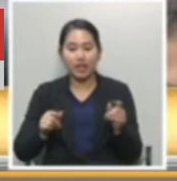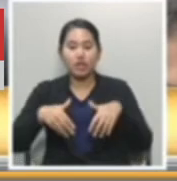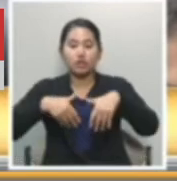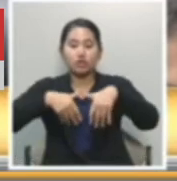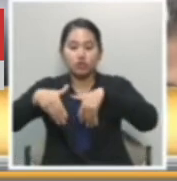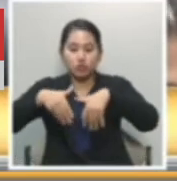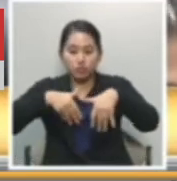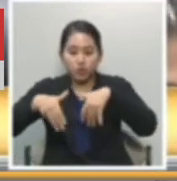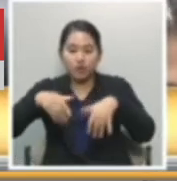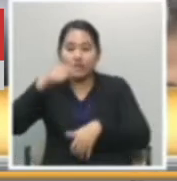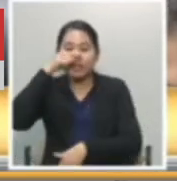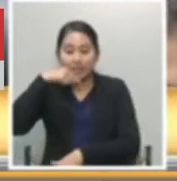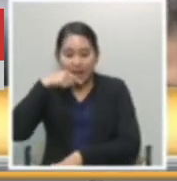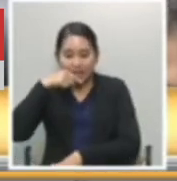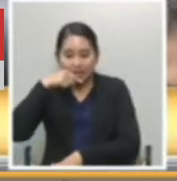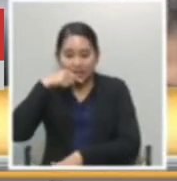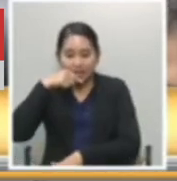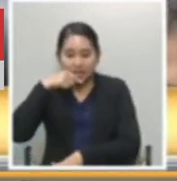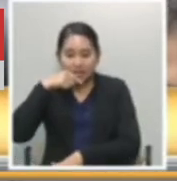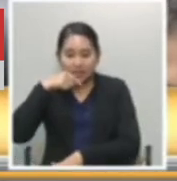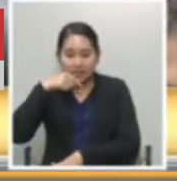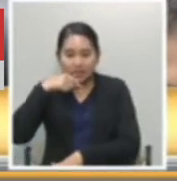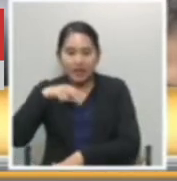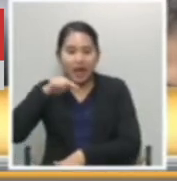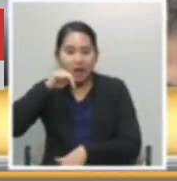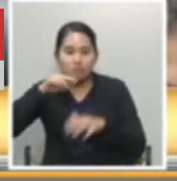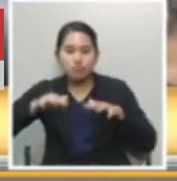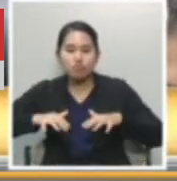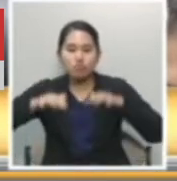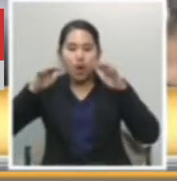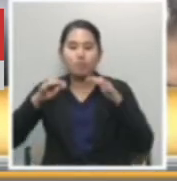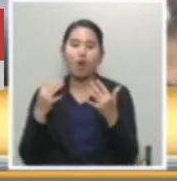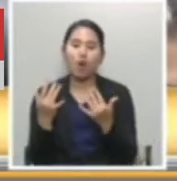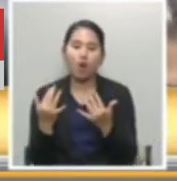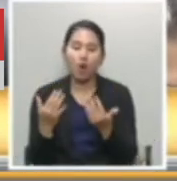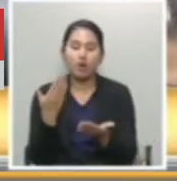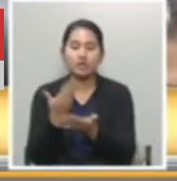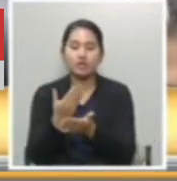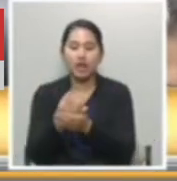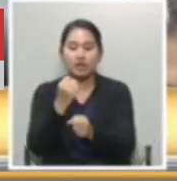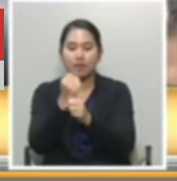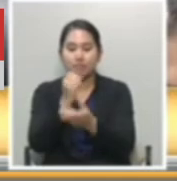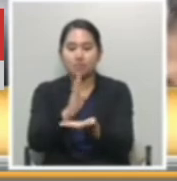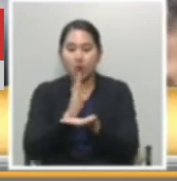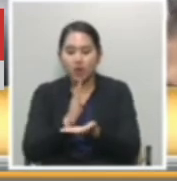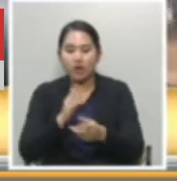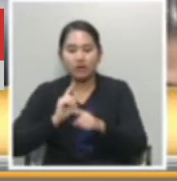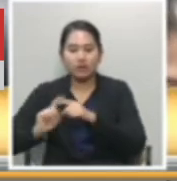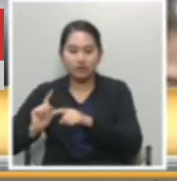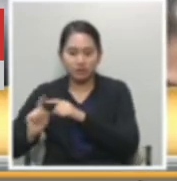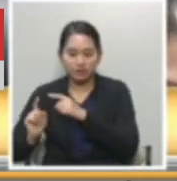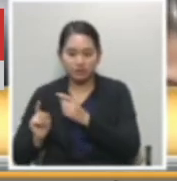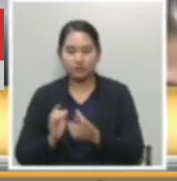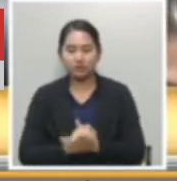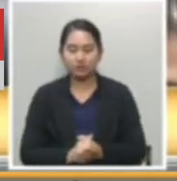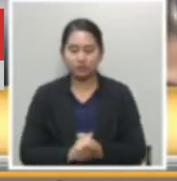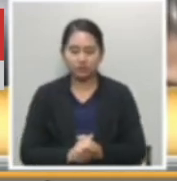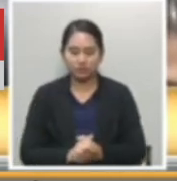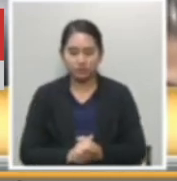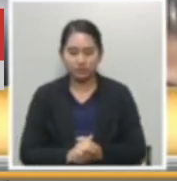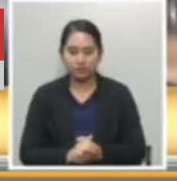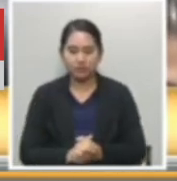ชนคนไทยจำนวนไม่น้อยนะครับอย่างน้ำท่วมเนี่ยก็ต้องรอเอาเงินบริจาคอย่างเงี้ยเป็นต้นนะ